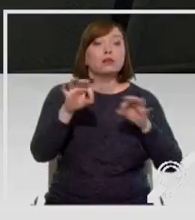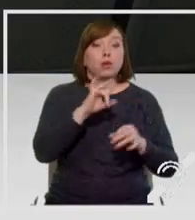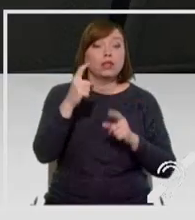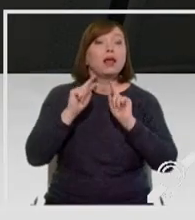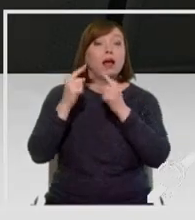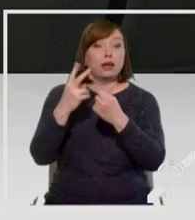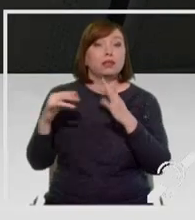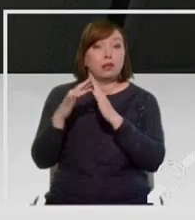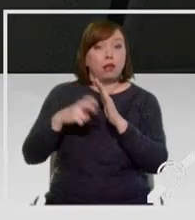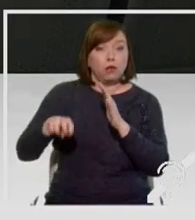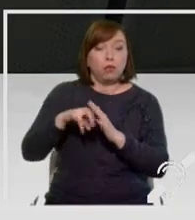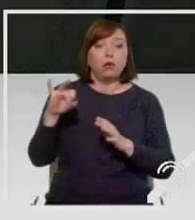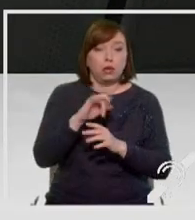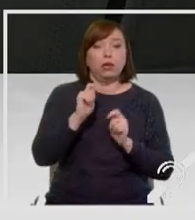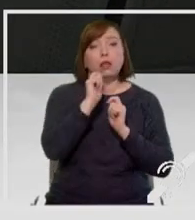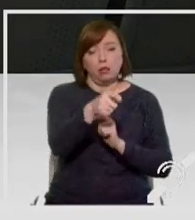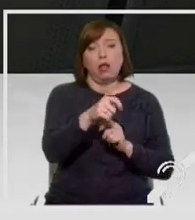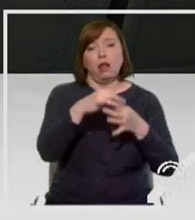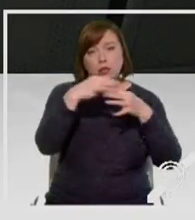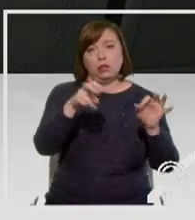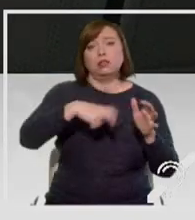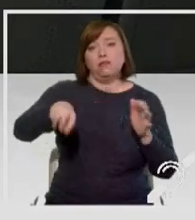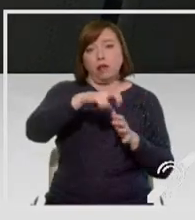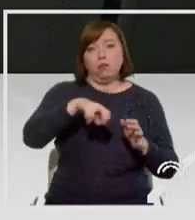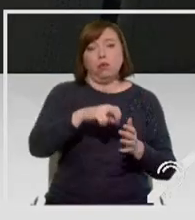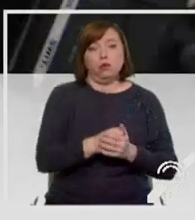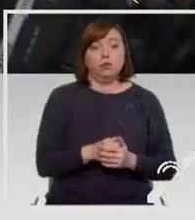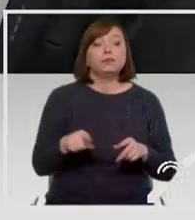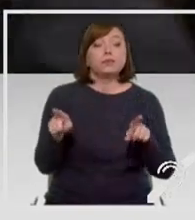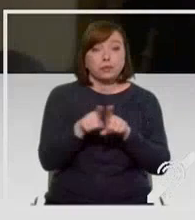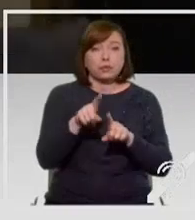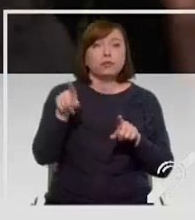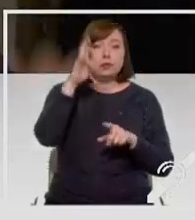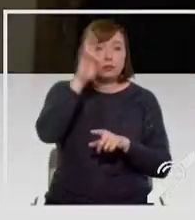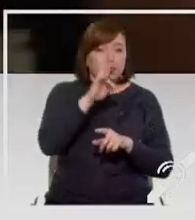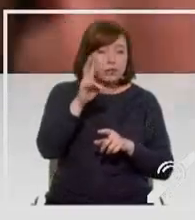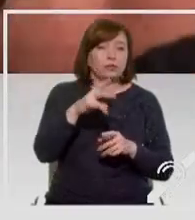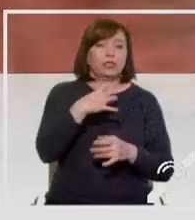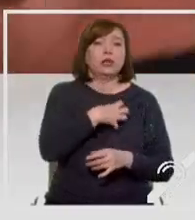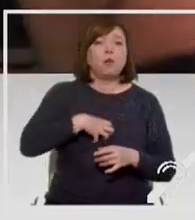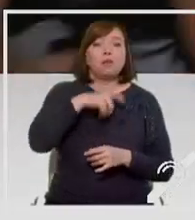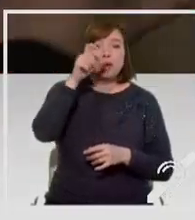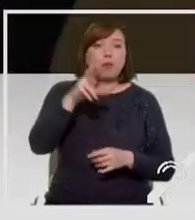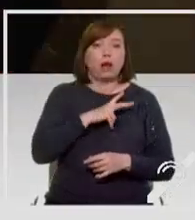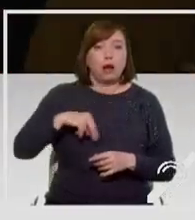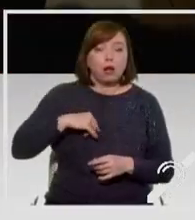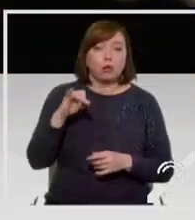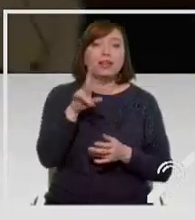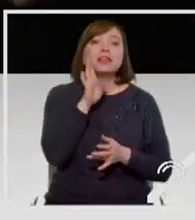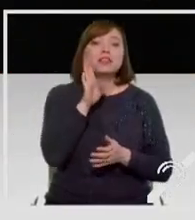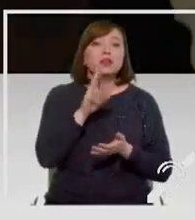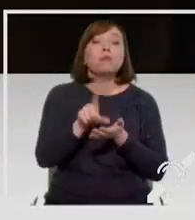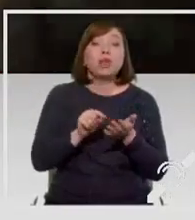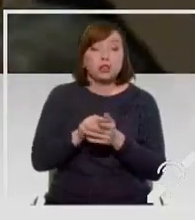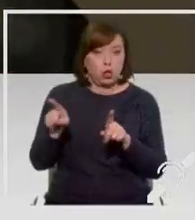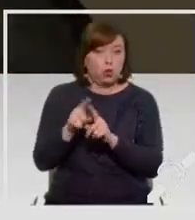arest la domiciliu și a fost pus sub garanție personală a 4 persoane, la fel un preot, 2 primari din raionul Cahul și o pensionară. De